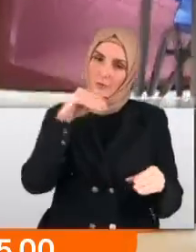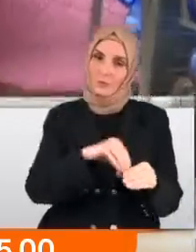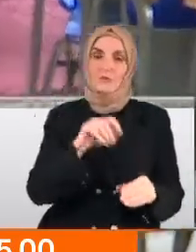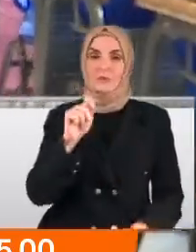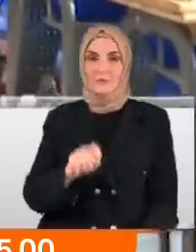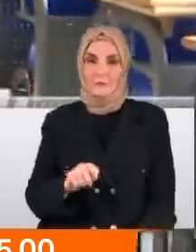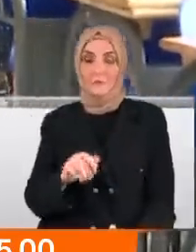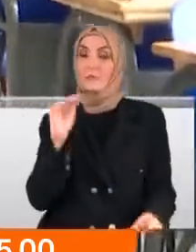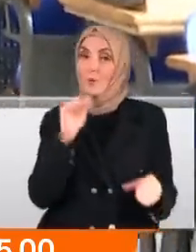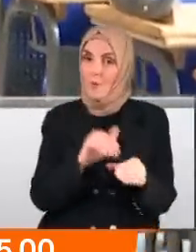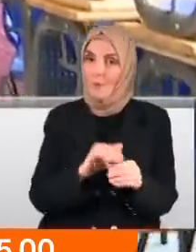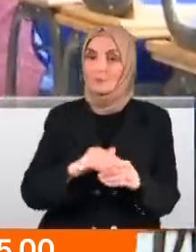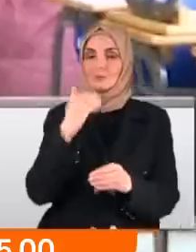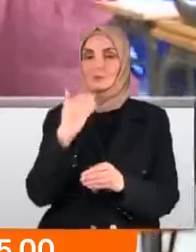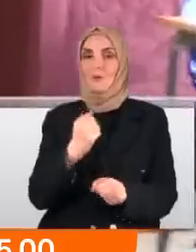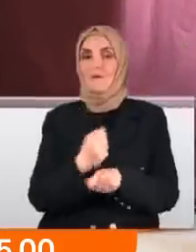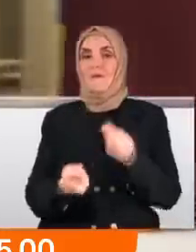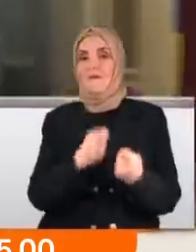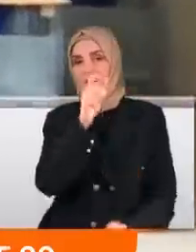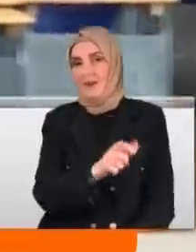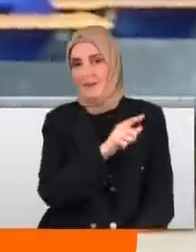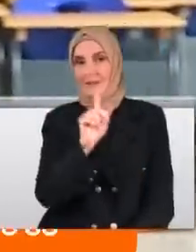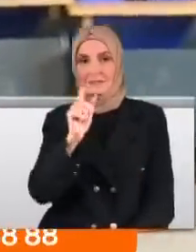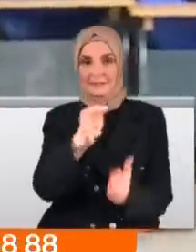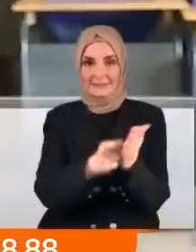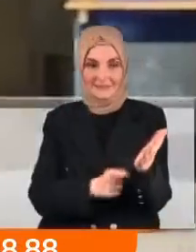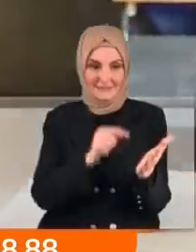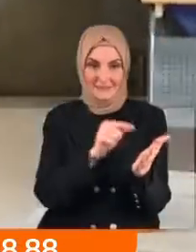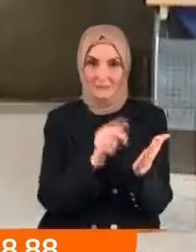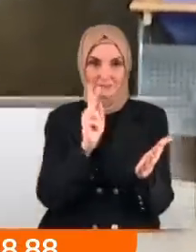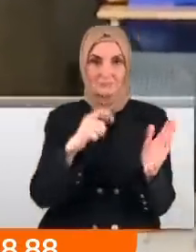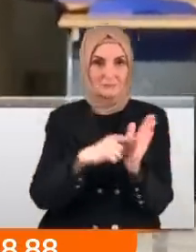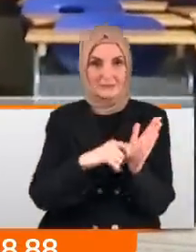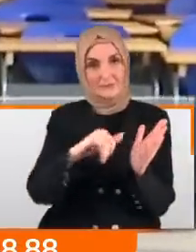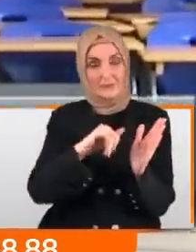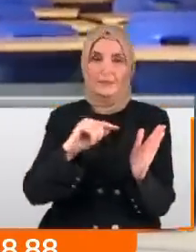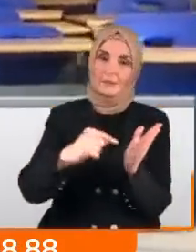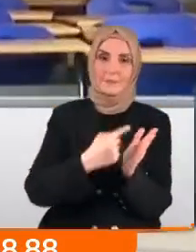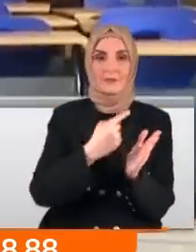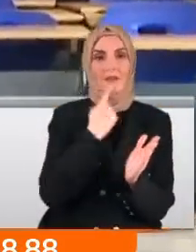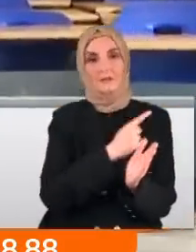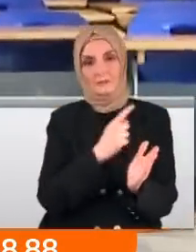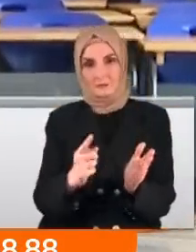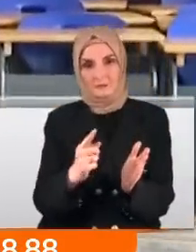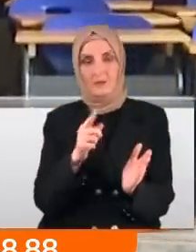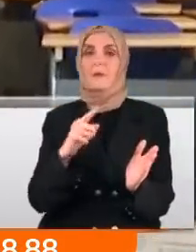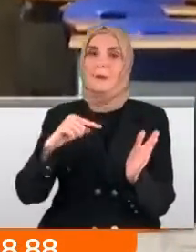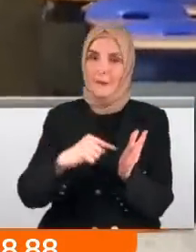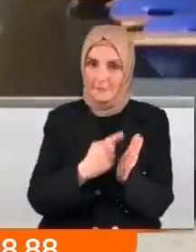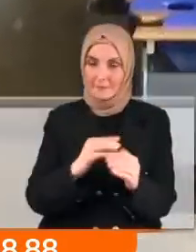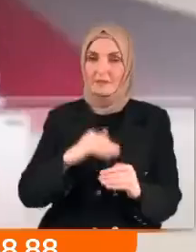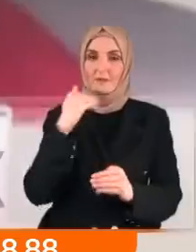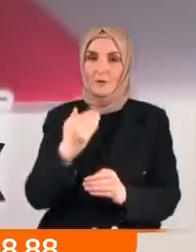Oyunuzu kullandıktan sonra görevli kişi listede adınızın karşısına imza atmanızı isteyecek ve o imzayı attıktan sonra